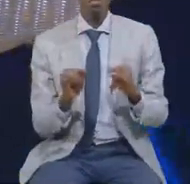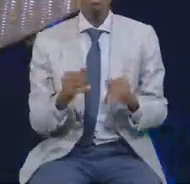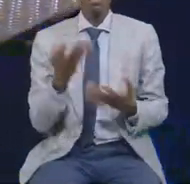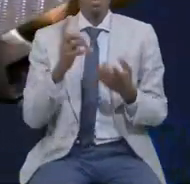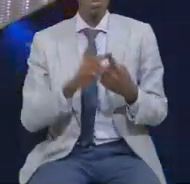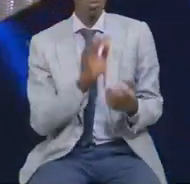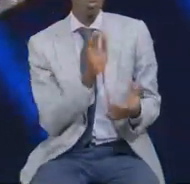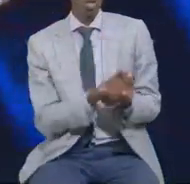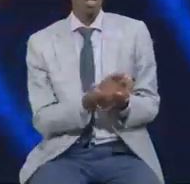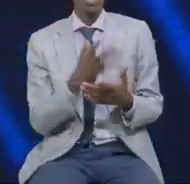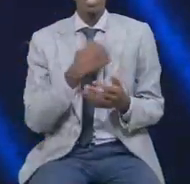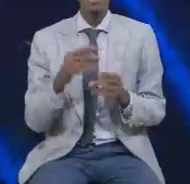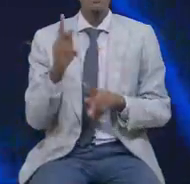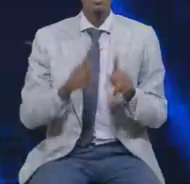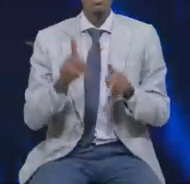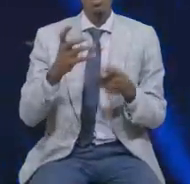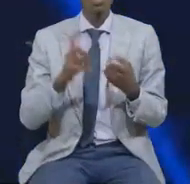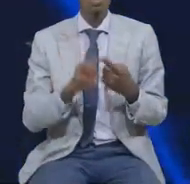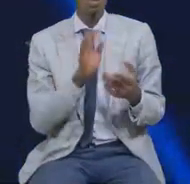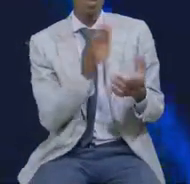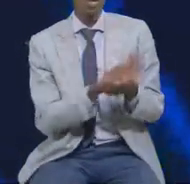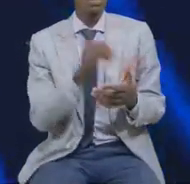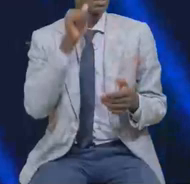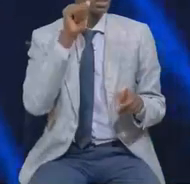Et leur sonne pour toi de prendre